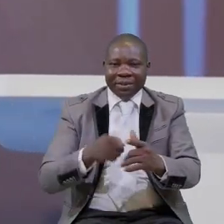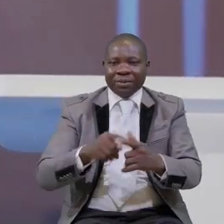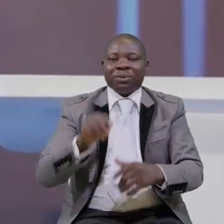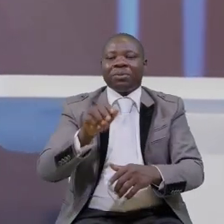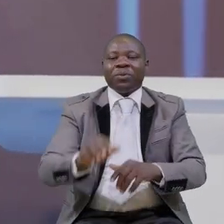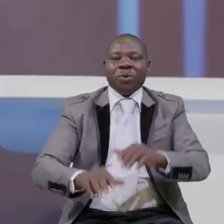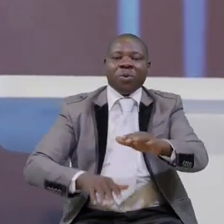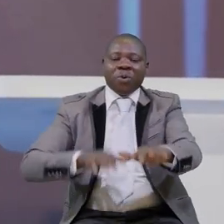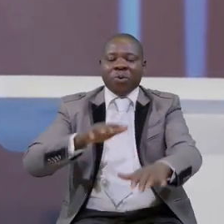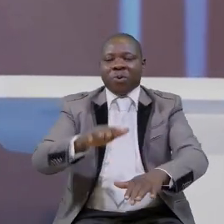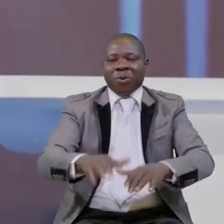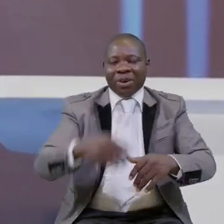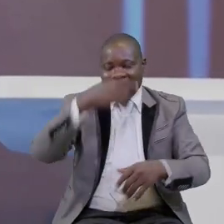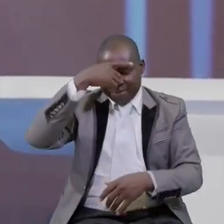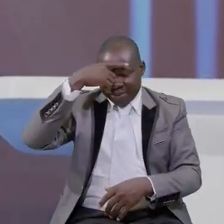marcher